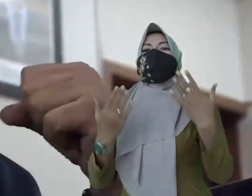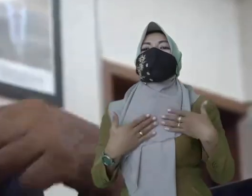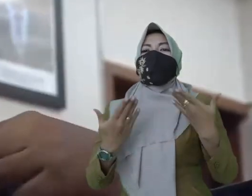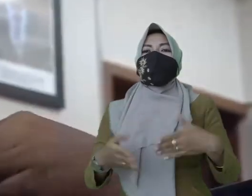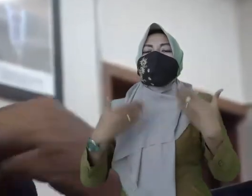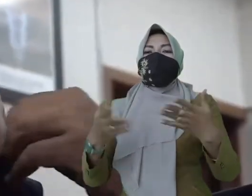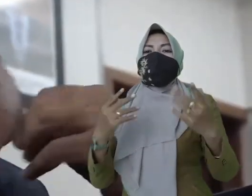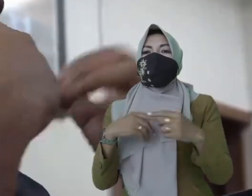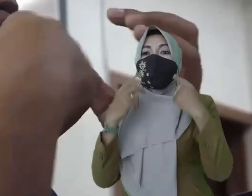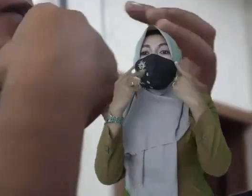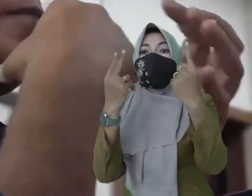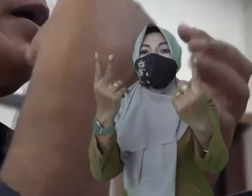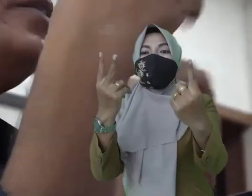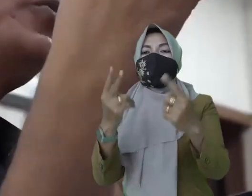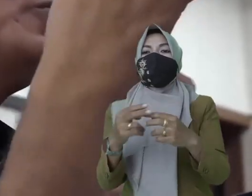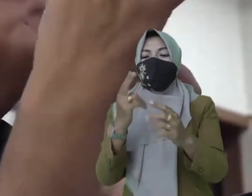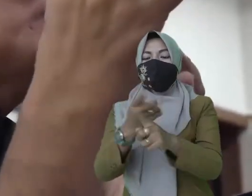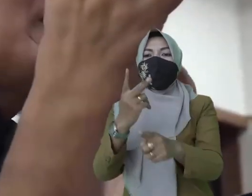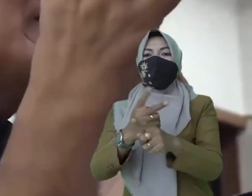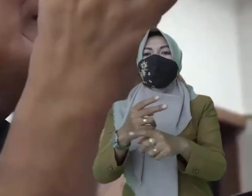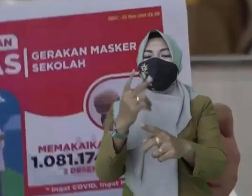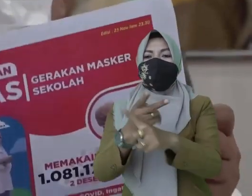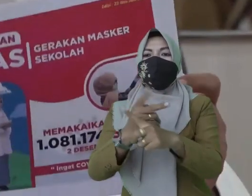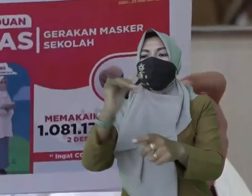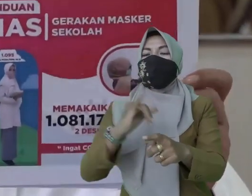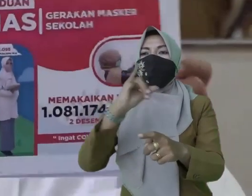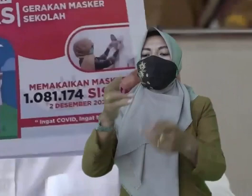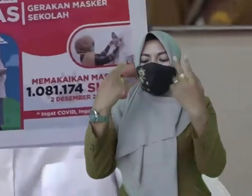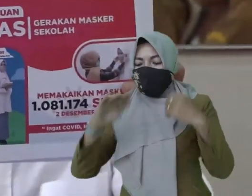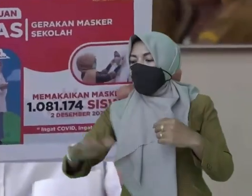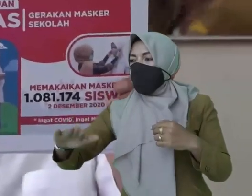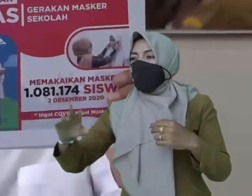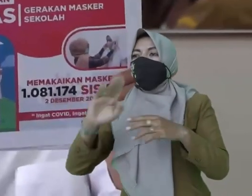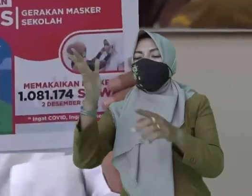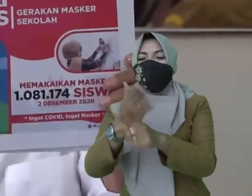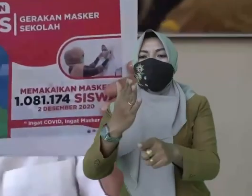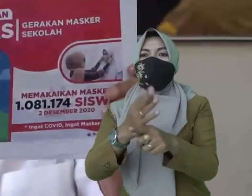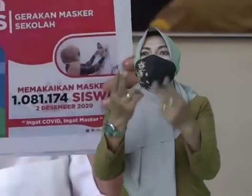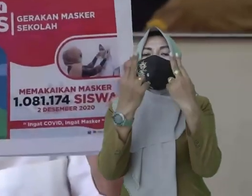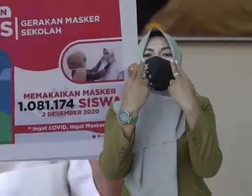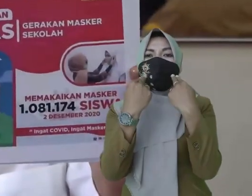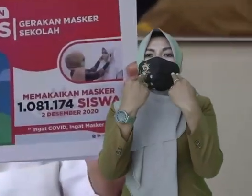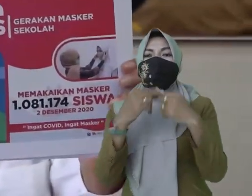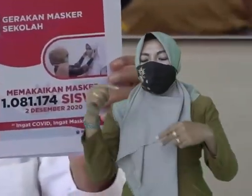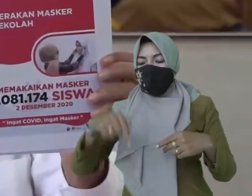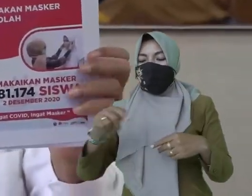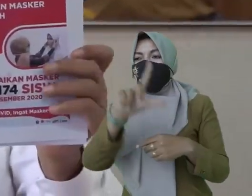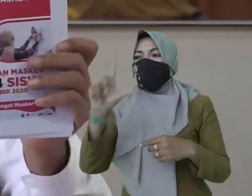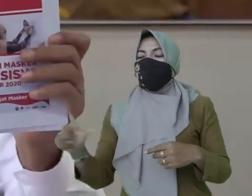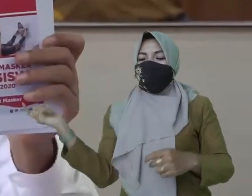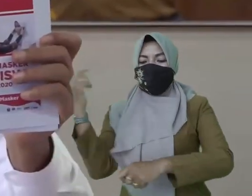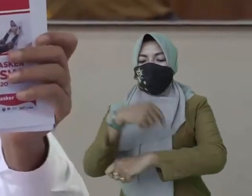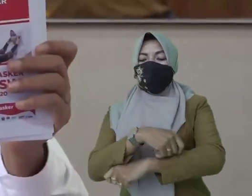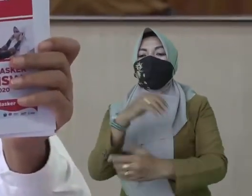semua nih. Udah kemingin tentang, udah lama nggak ketemu guru-guru saya nih. Guru-guru pun kayak gitu juga, udah kangen nih murid-muridnya. Masa nggak ketemu-ketemu?